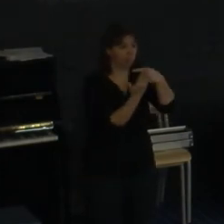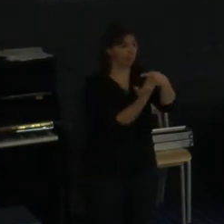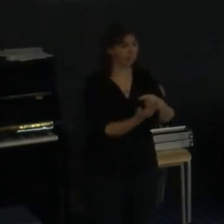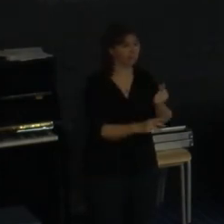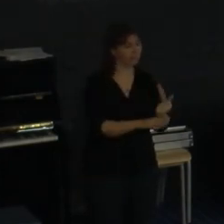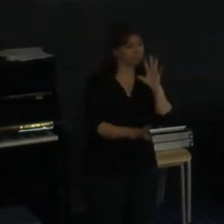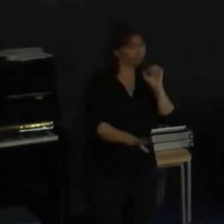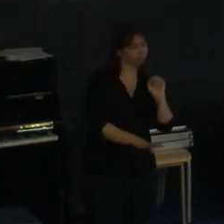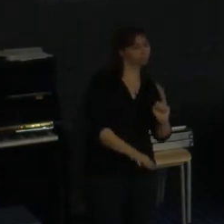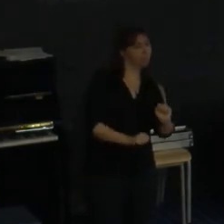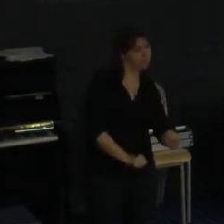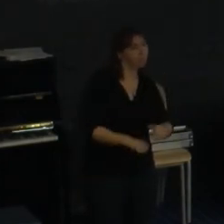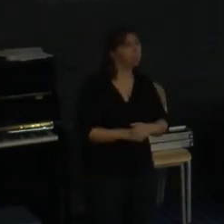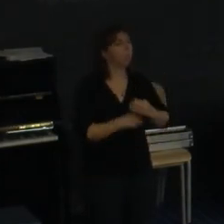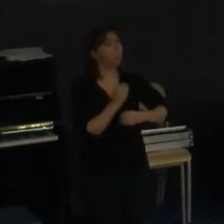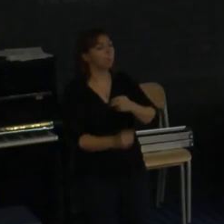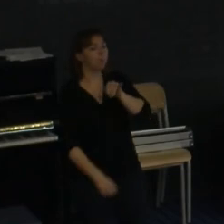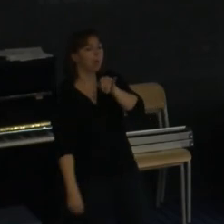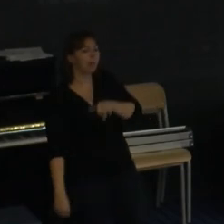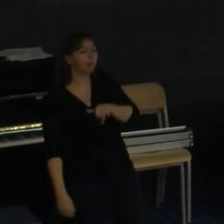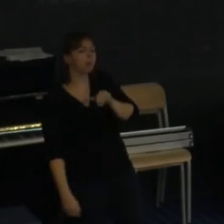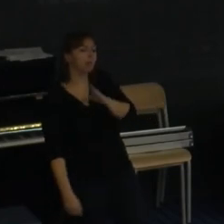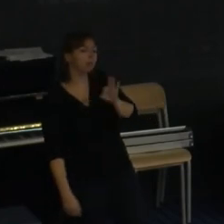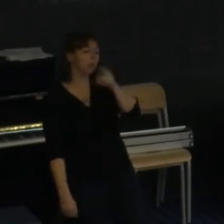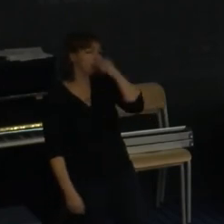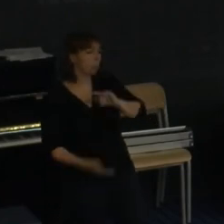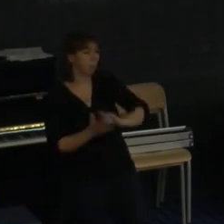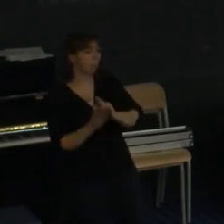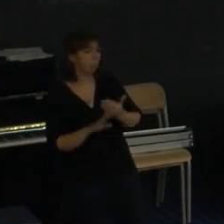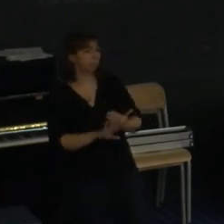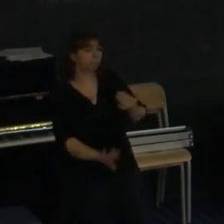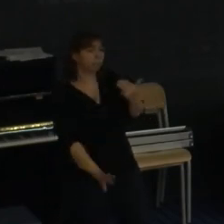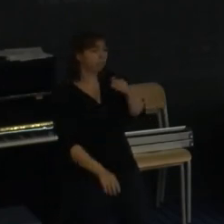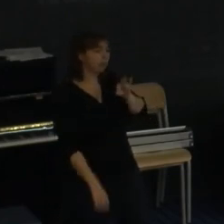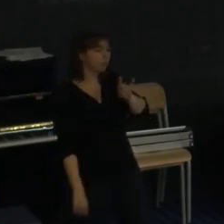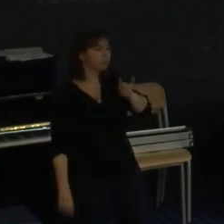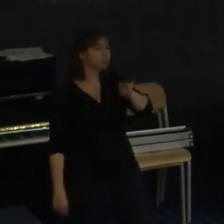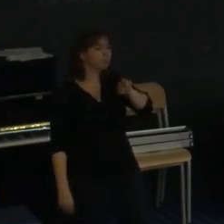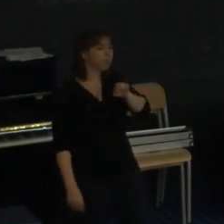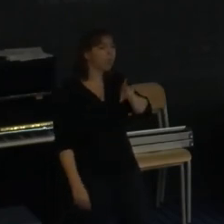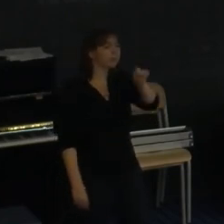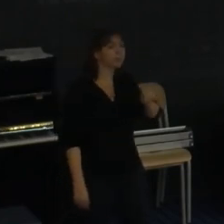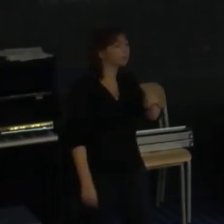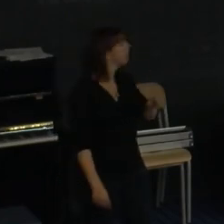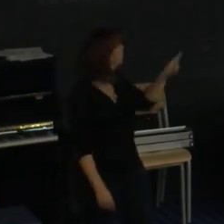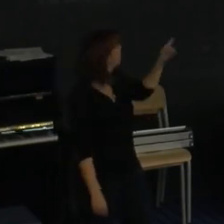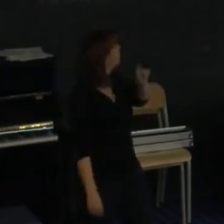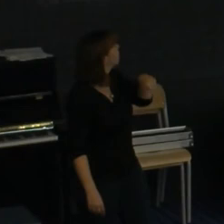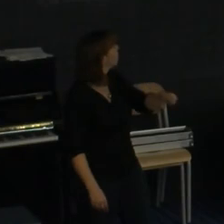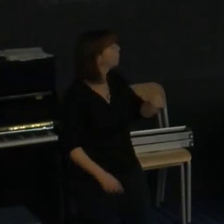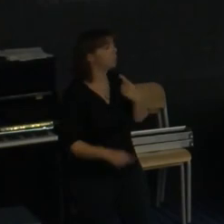exemple, à utiliser les commandes PyBT et autres sur tous les trades. Donc ici, comme je n'ai qu'un seul trade, ben, il n'en affiche qu'un seul, bien évidemment, mais il